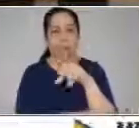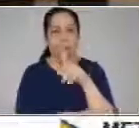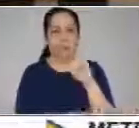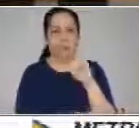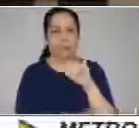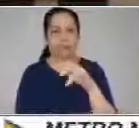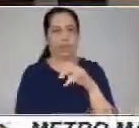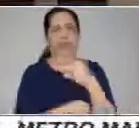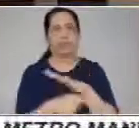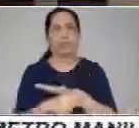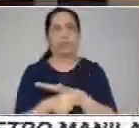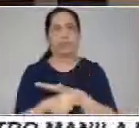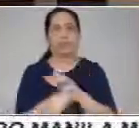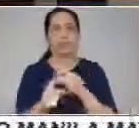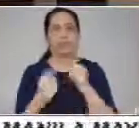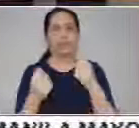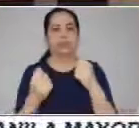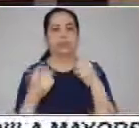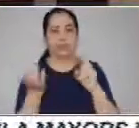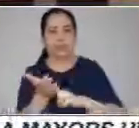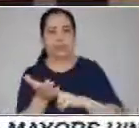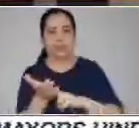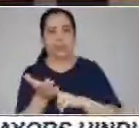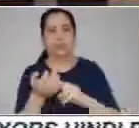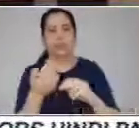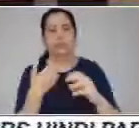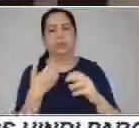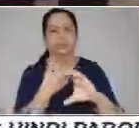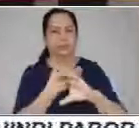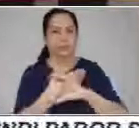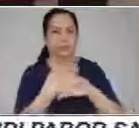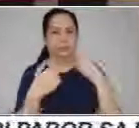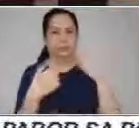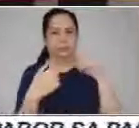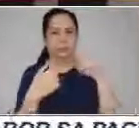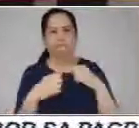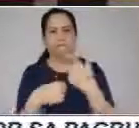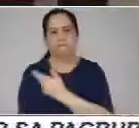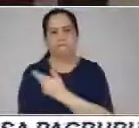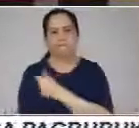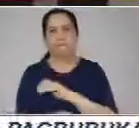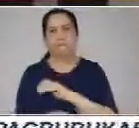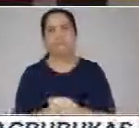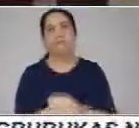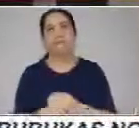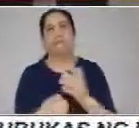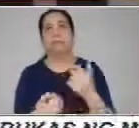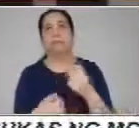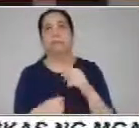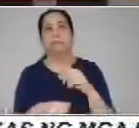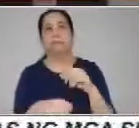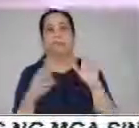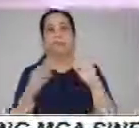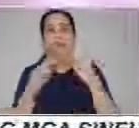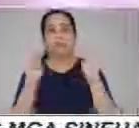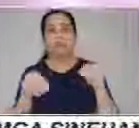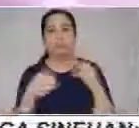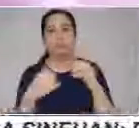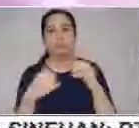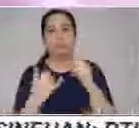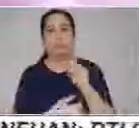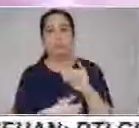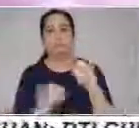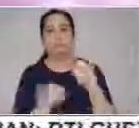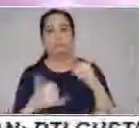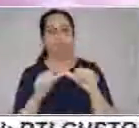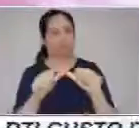enclosed, delikado talaga no? Yung hawaan sa mga sinehan. Kaya very crucial daw dito yung ventilation. Ventilation. Enclosed, eh. Alam